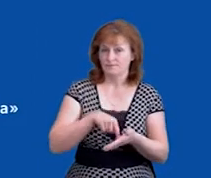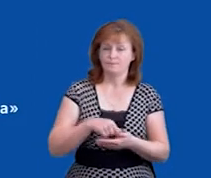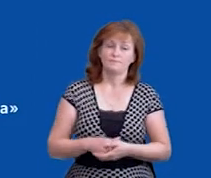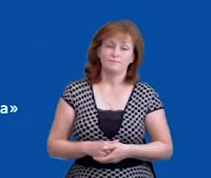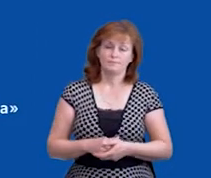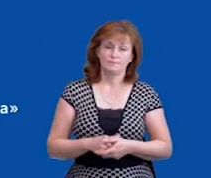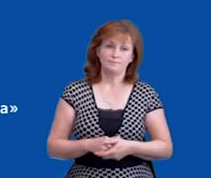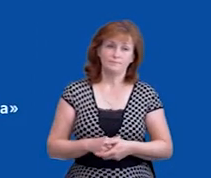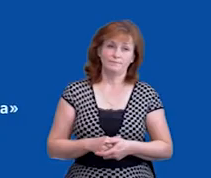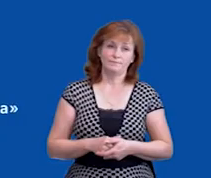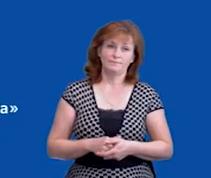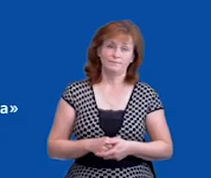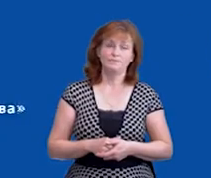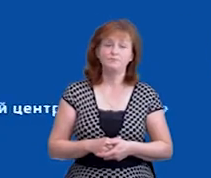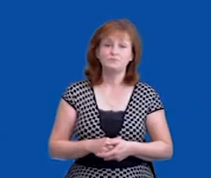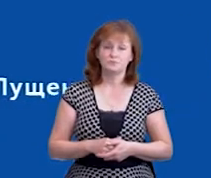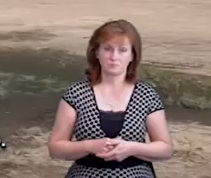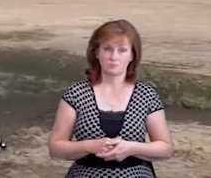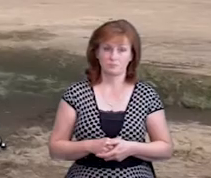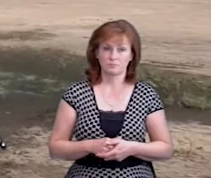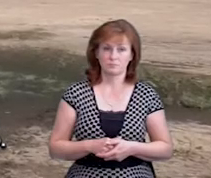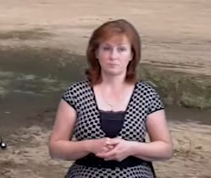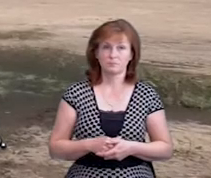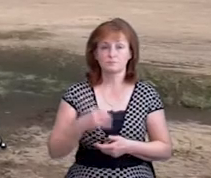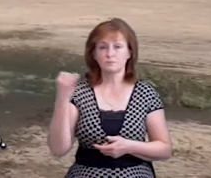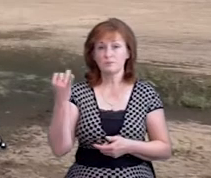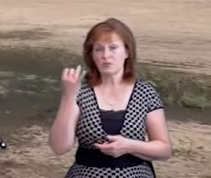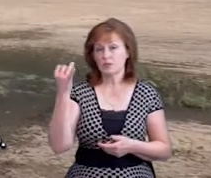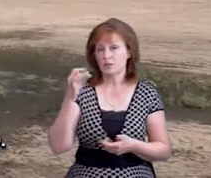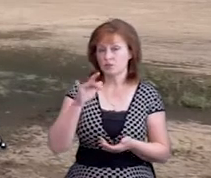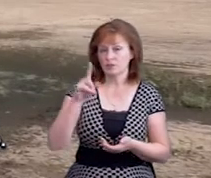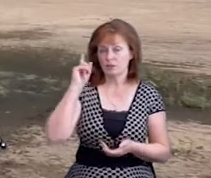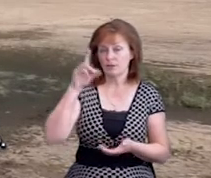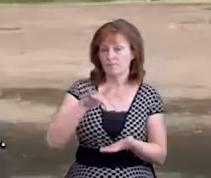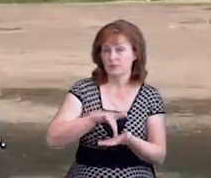як офіційні громадські слухання, цього не можна. Исторический центр города,